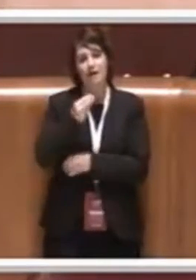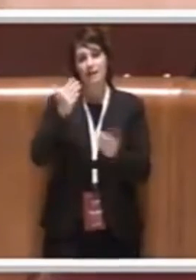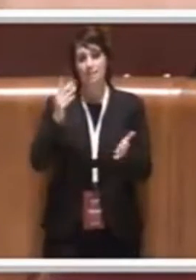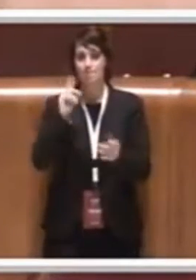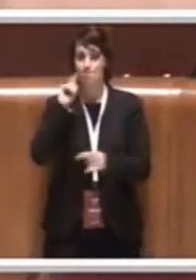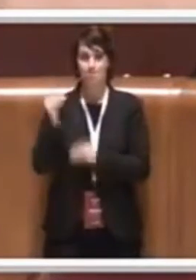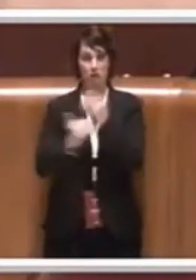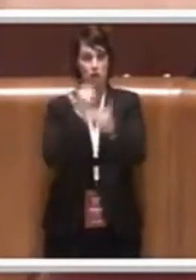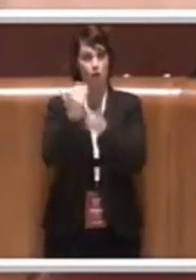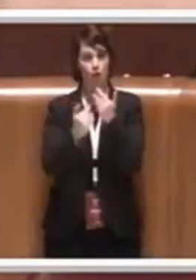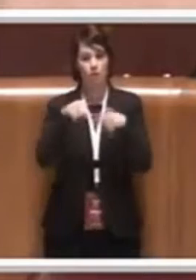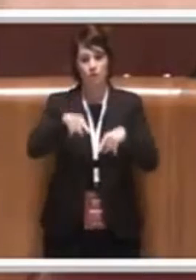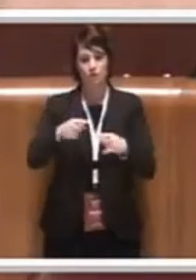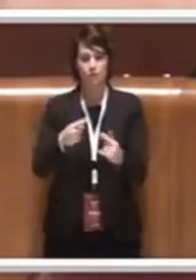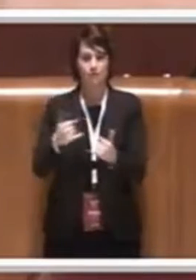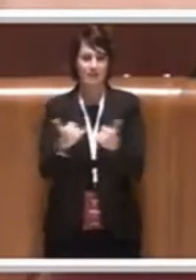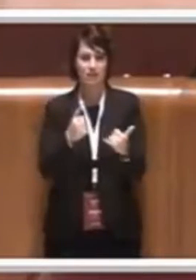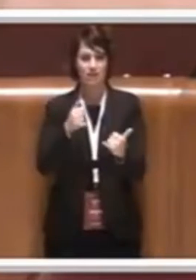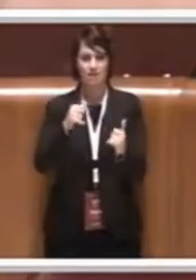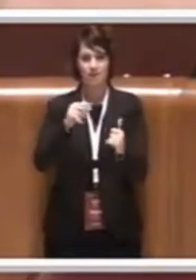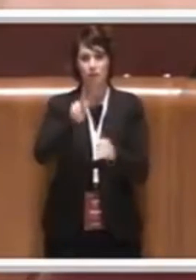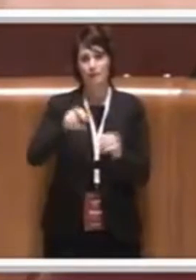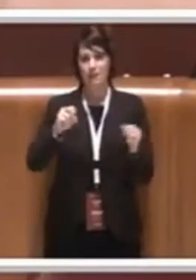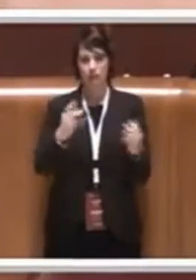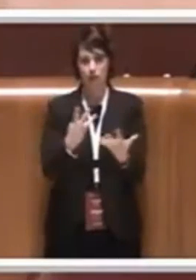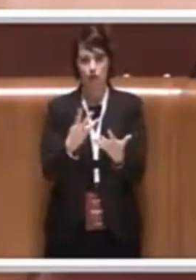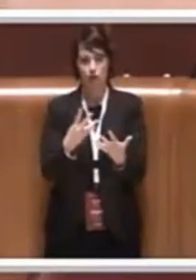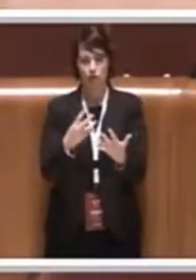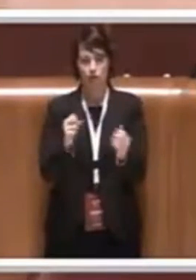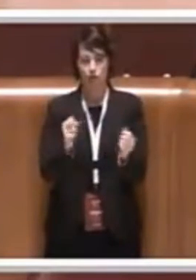questo dicembre 2018, gennaio